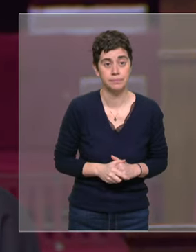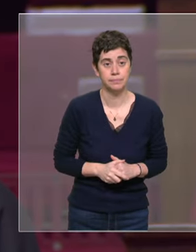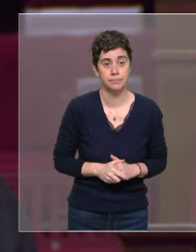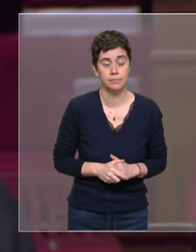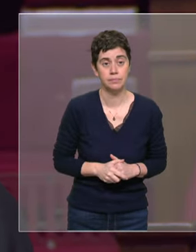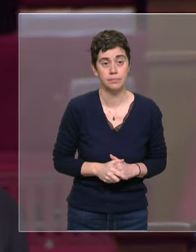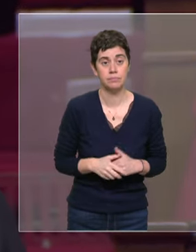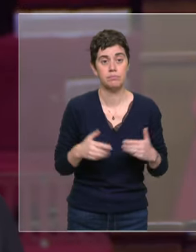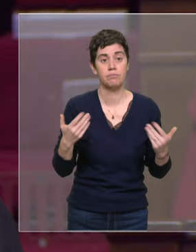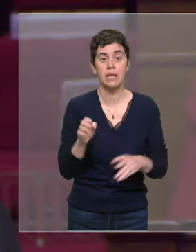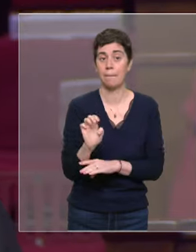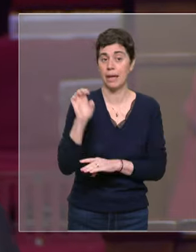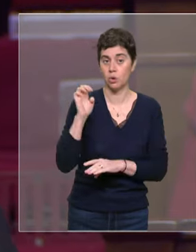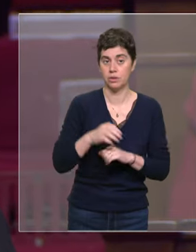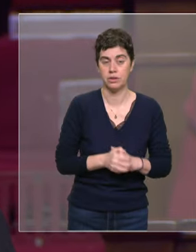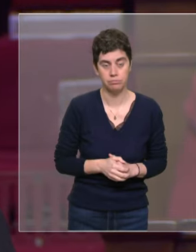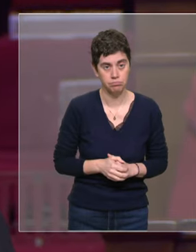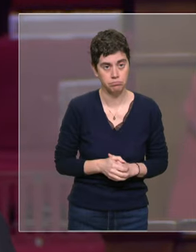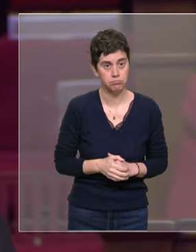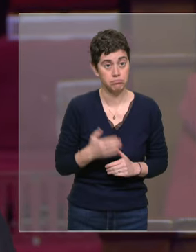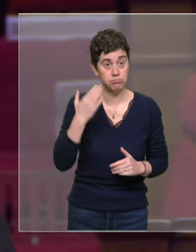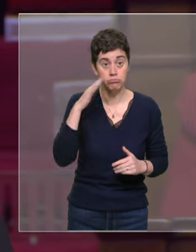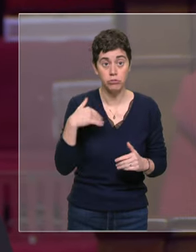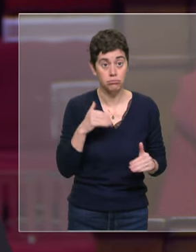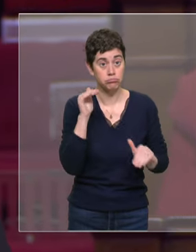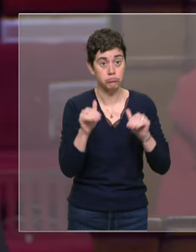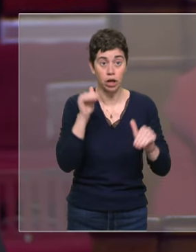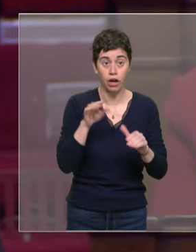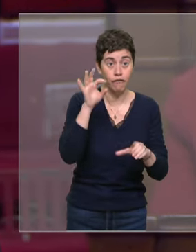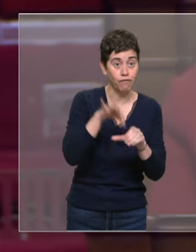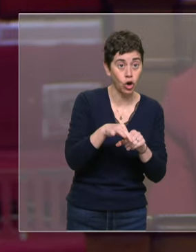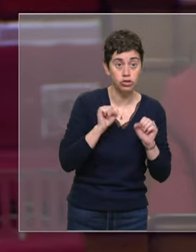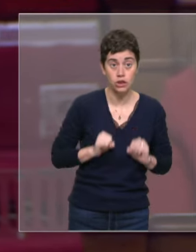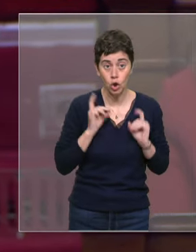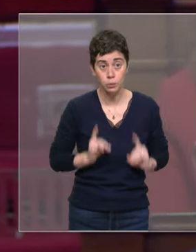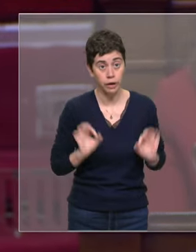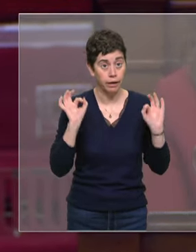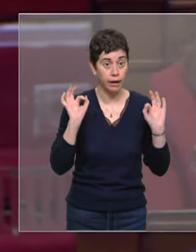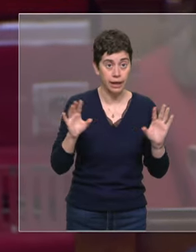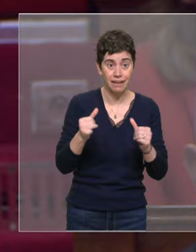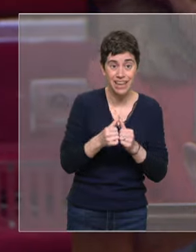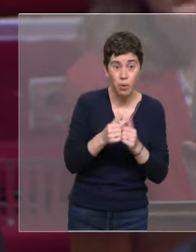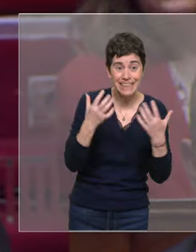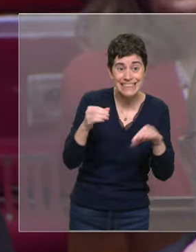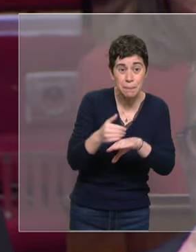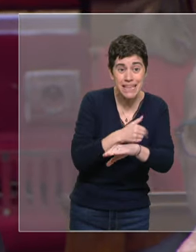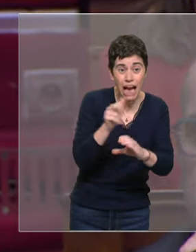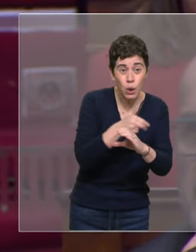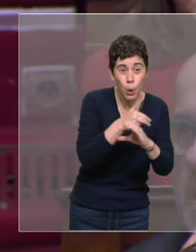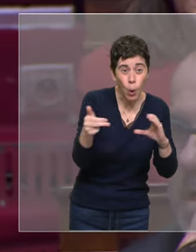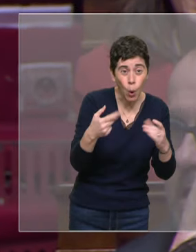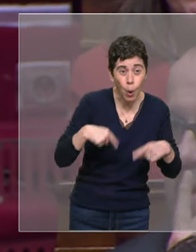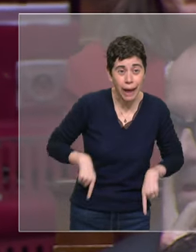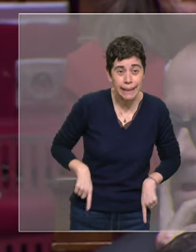numérique. Mercredi dernier, sans aucune consultation ni vote des parlementaires, vous avez amputé de 10 milliards d'euros les moyens de